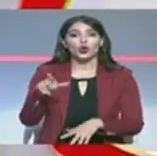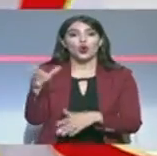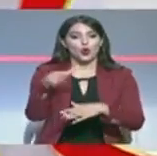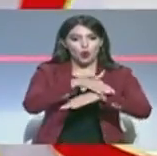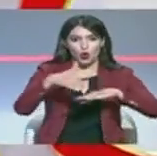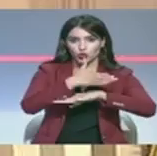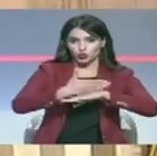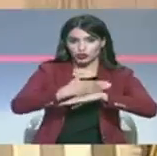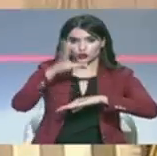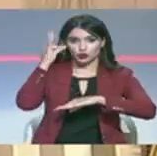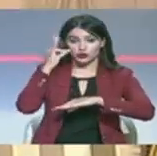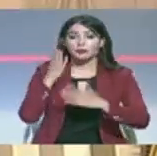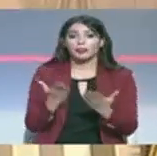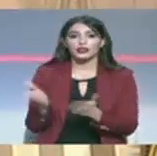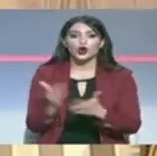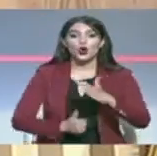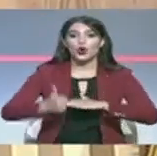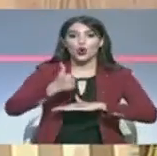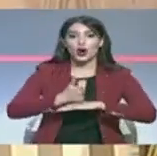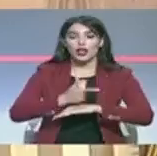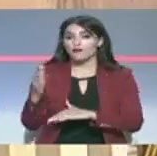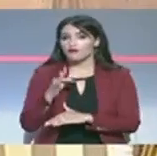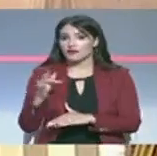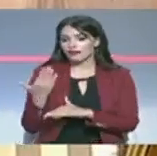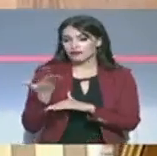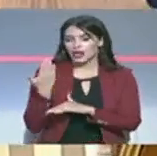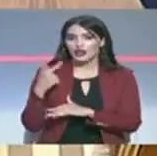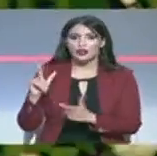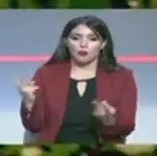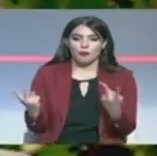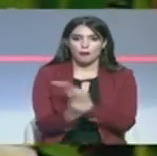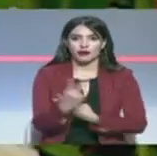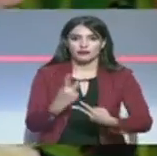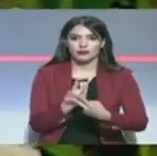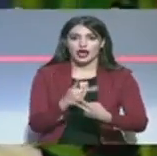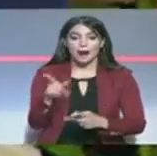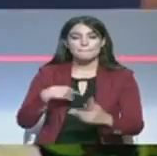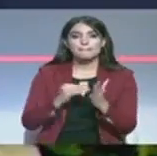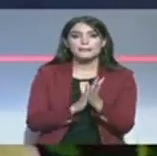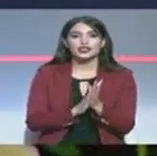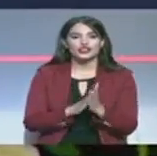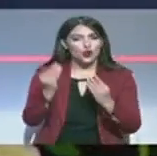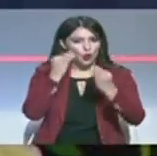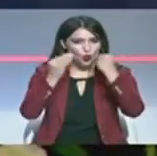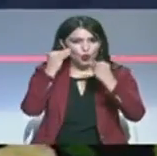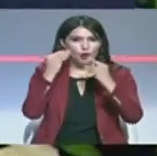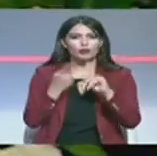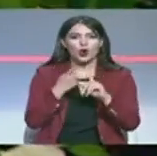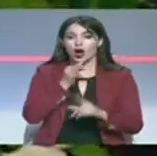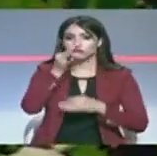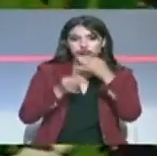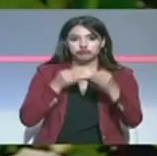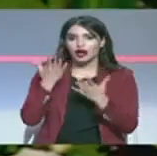الشريط الحدودي. رئيس الحكومة المتخلي الياس الفخفاخ سلم مسؤولية الحكم بعد تجربة حملت الكثير، والقول